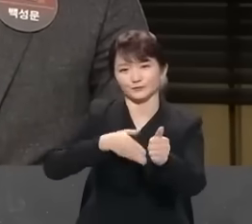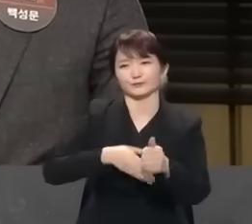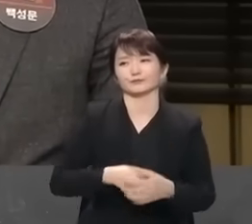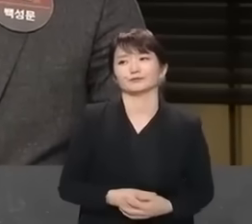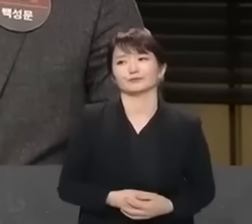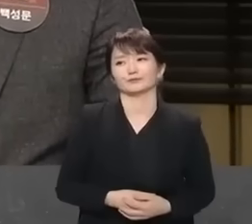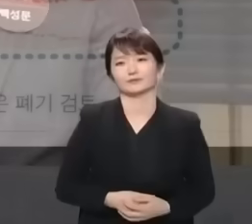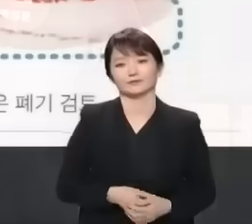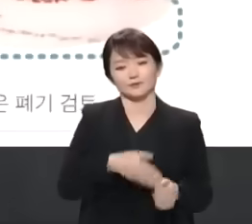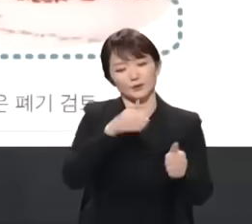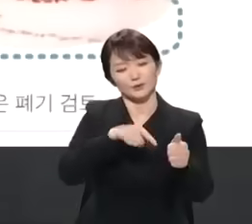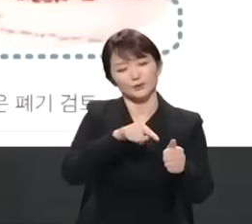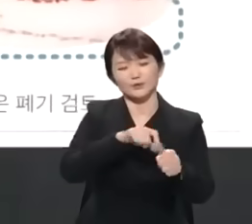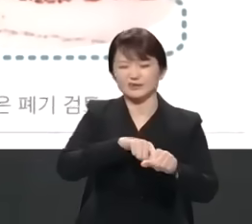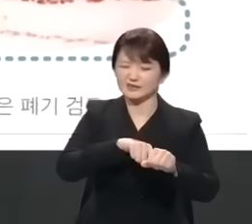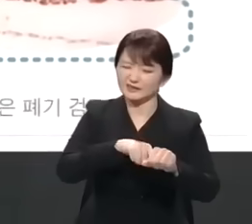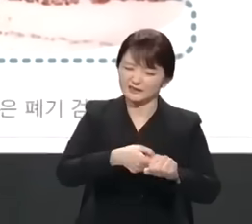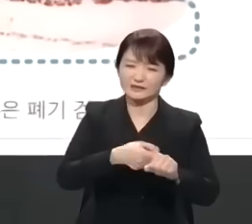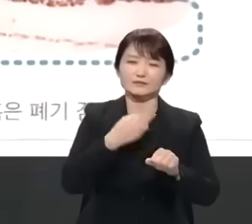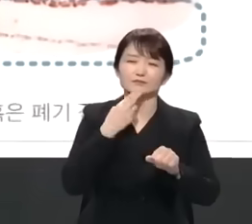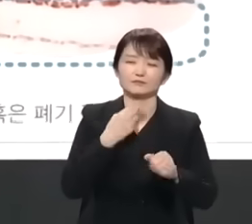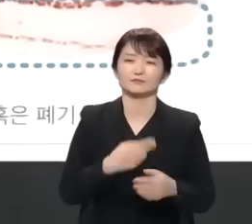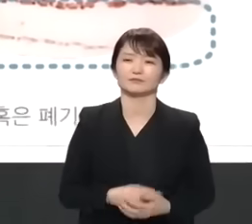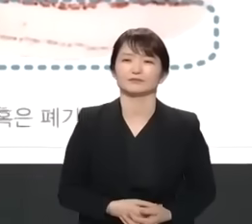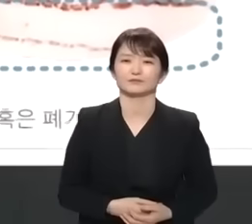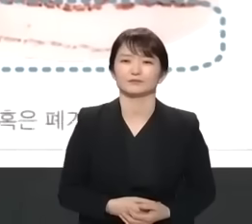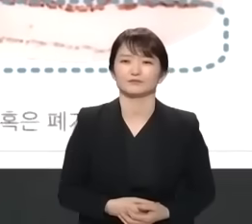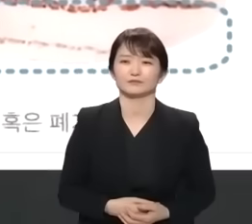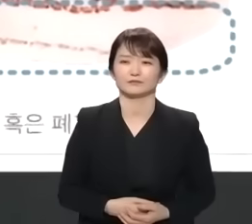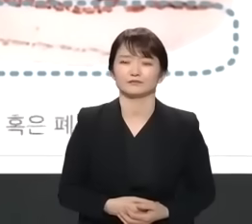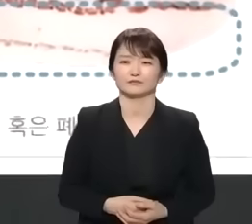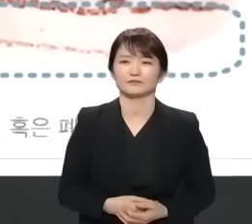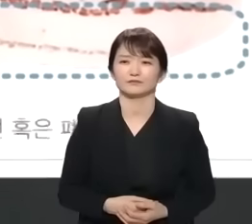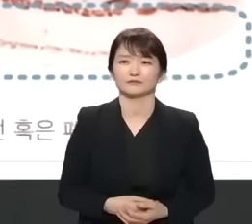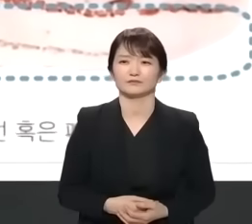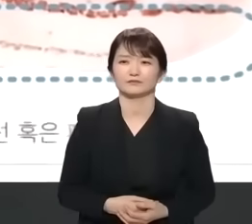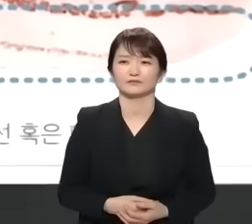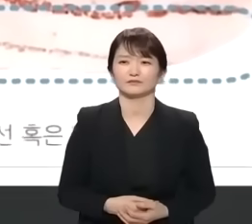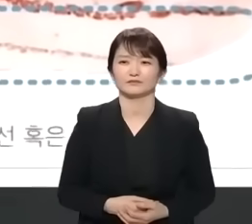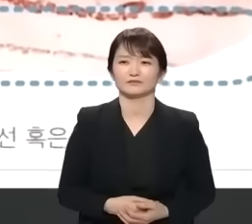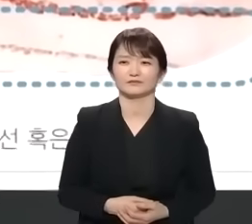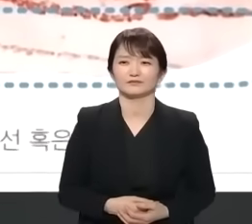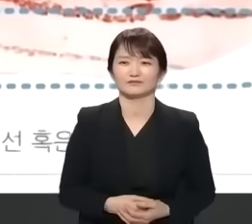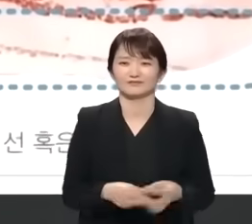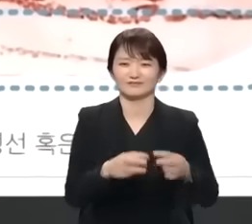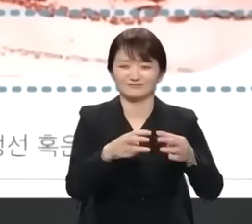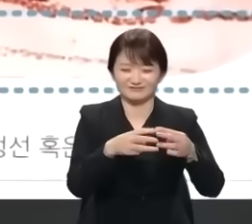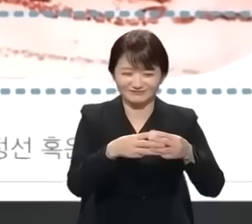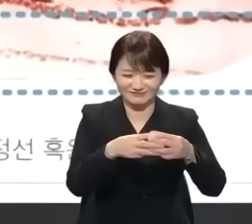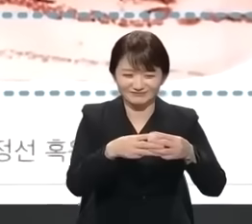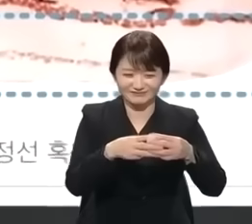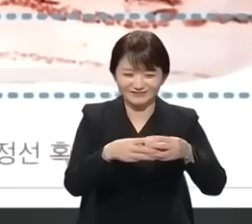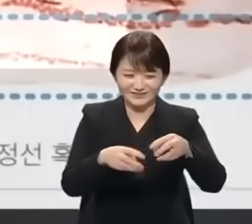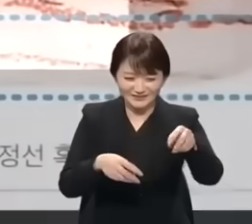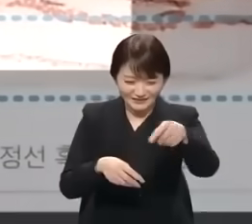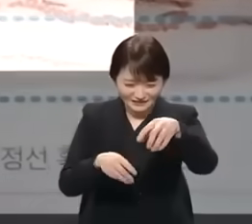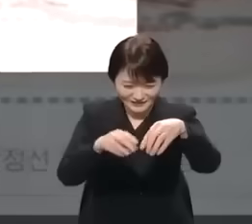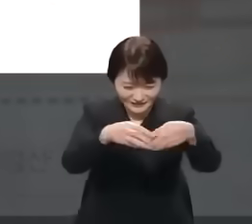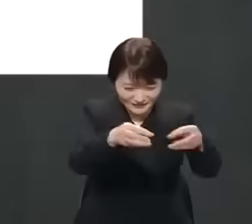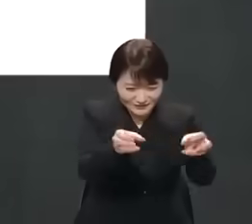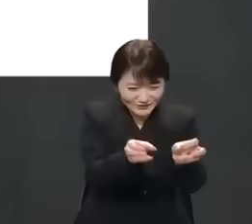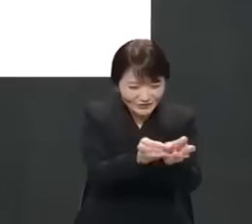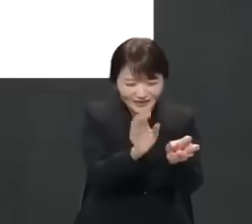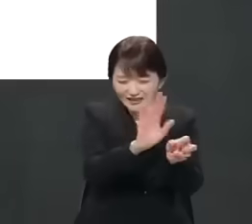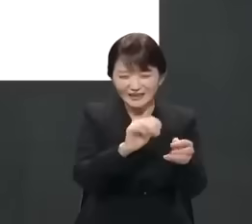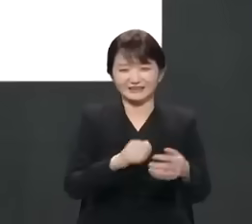권고는 이제 강제성이 없습니다만 이제 아무래도 불판을 아 그까 불판이다 삼겹을 이렇게 쭉 펴서 이게